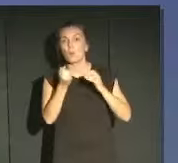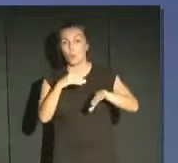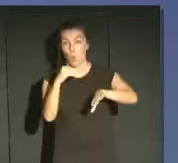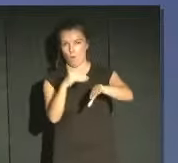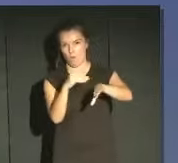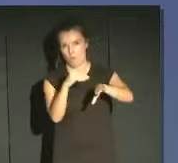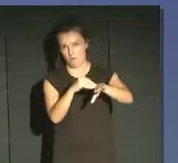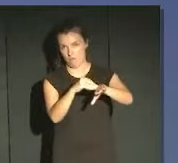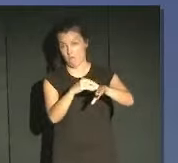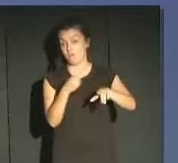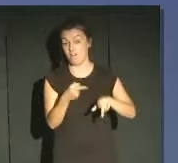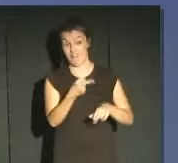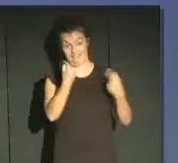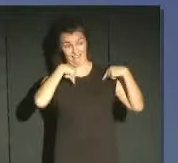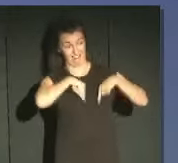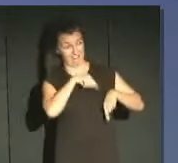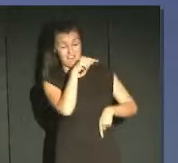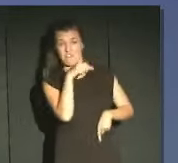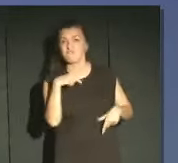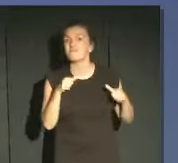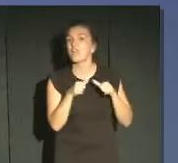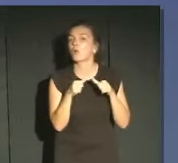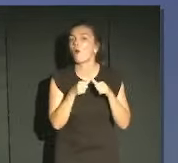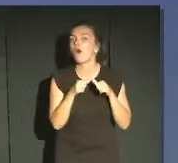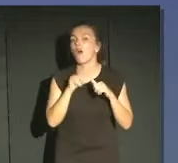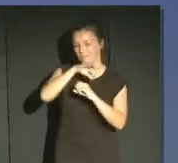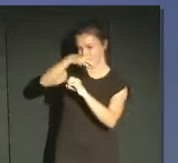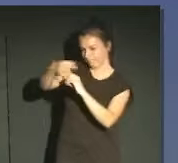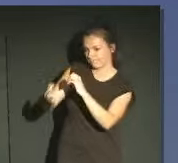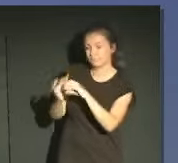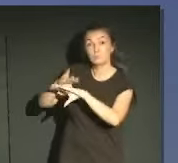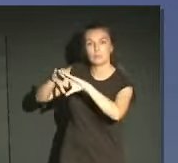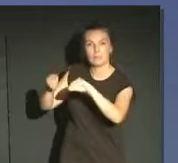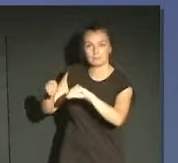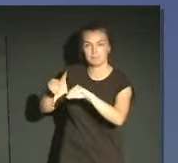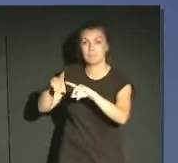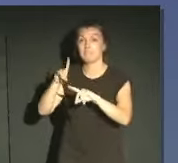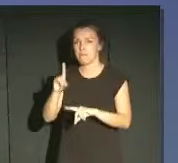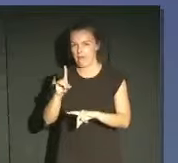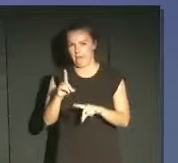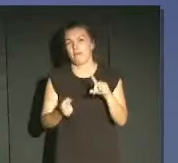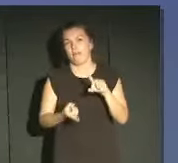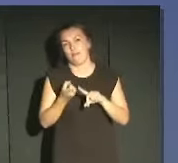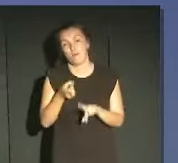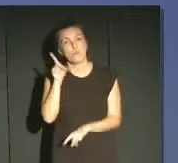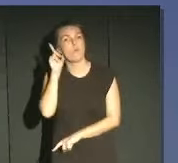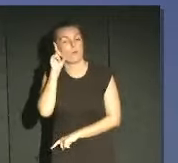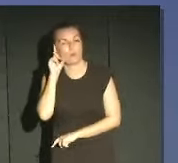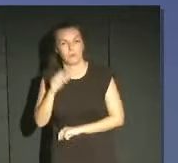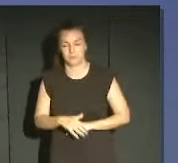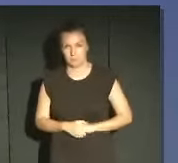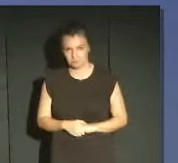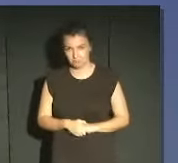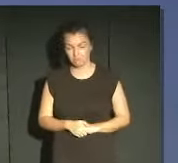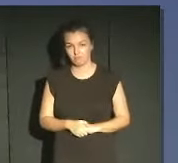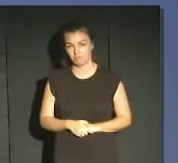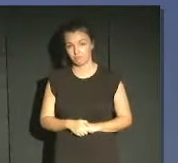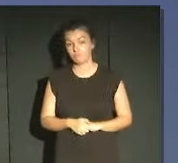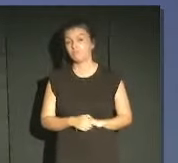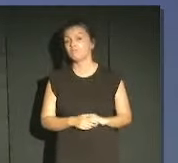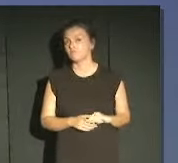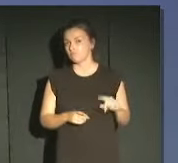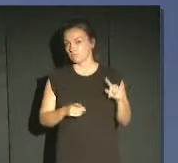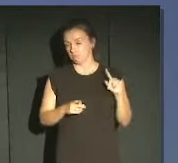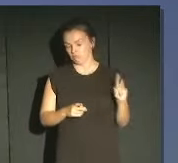sur ce qu'il fallait faire de la part de l'État dans les territoires d'idoutremer mais elle était très importante aussi parce que là aussi nous